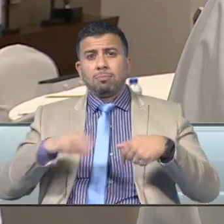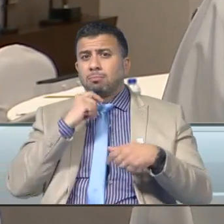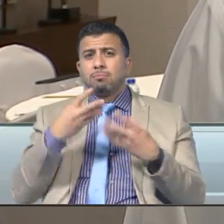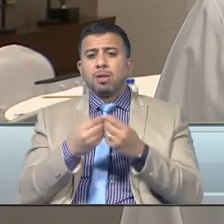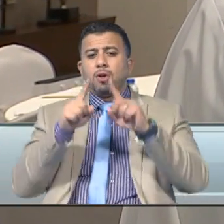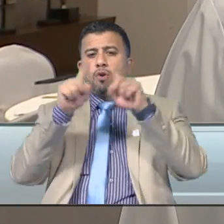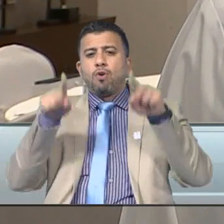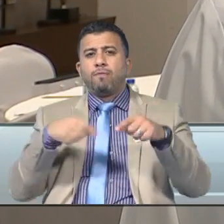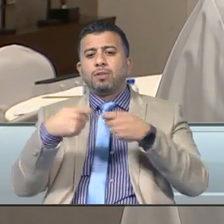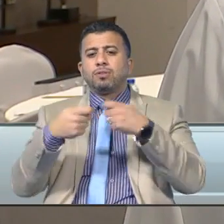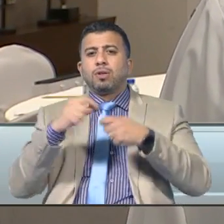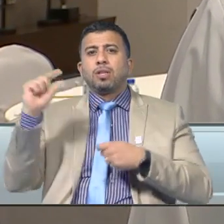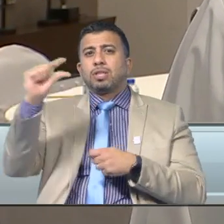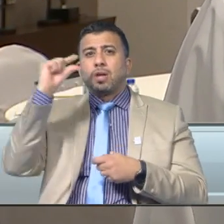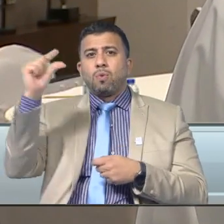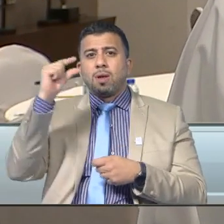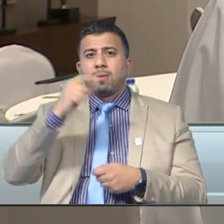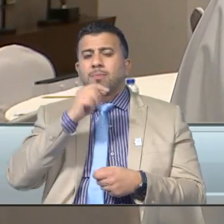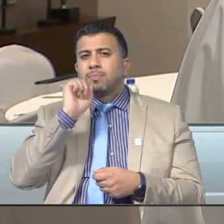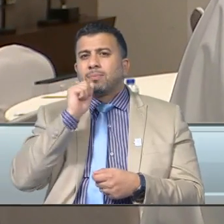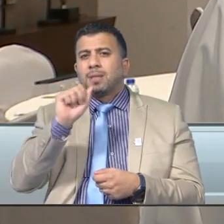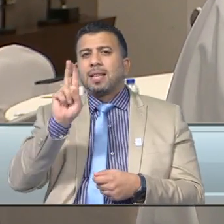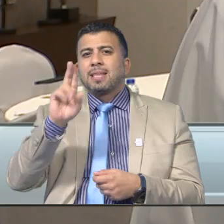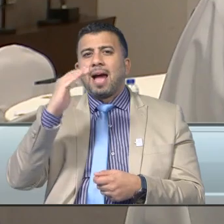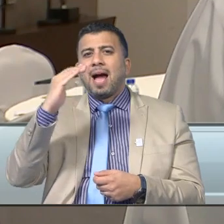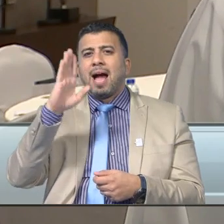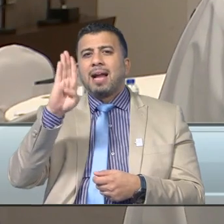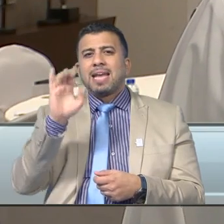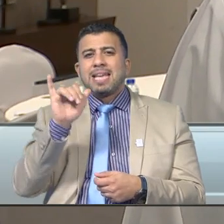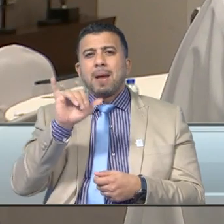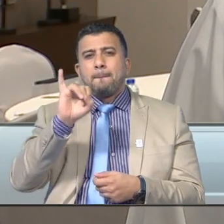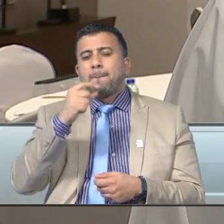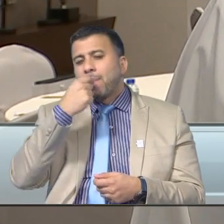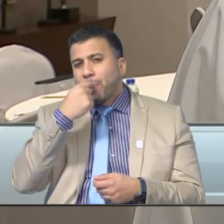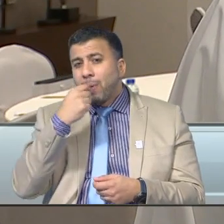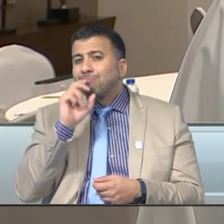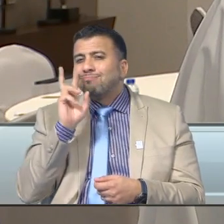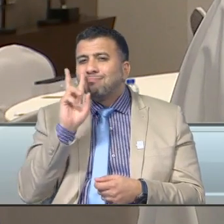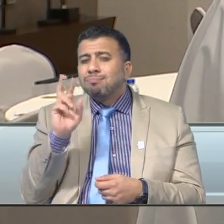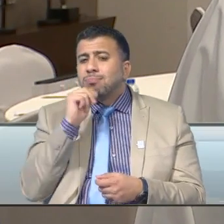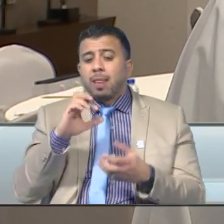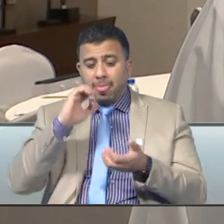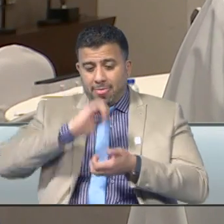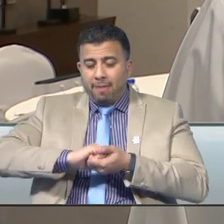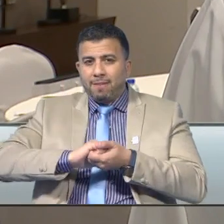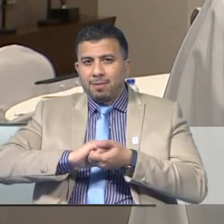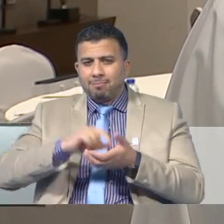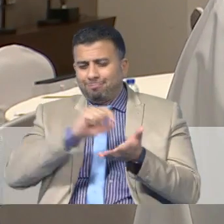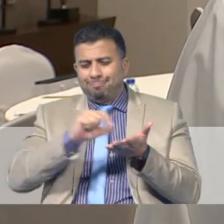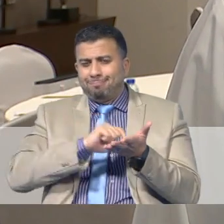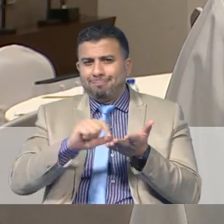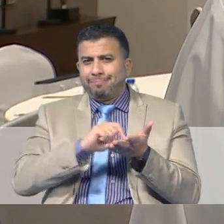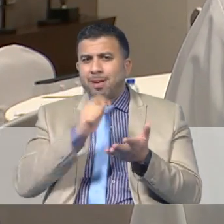غرفة التجارة الدولية وبالأخص مع محكمة التحكيم التابعة لها، حيث أننا قد وقعنا اتفاقية